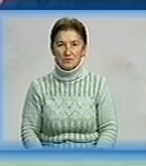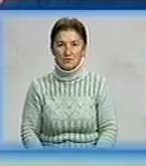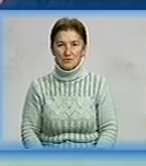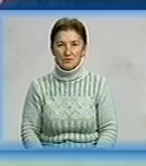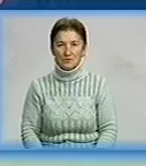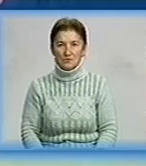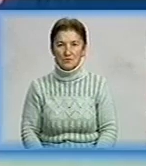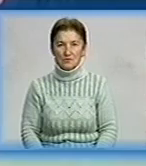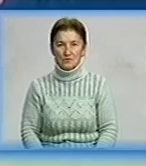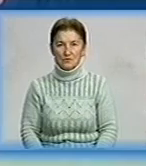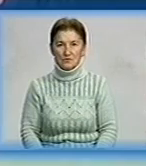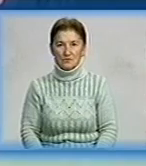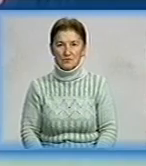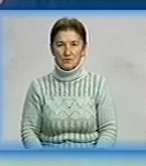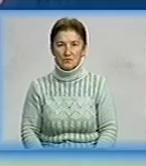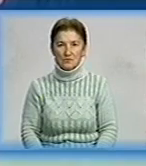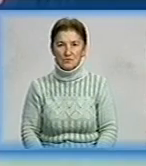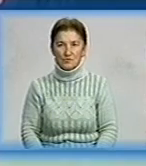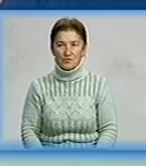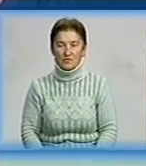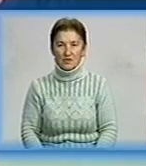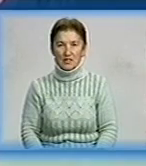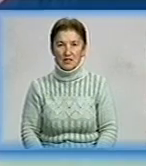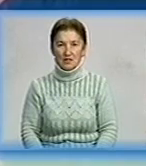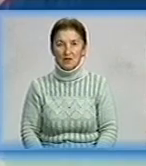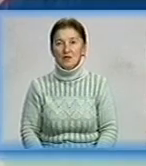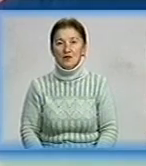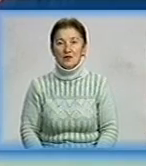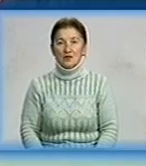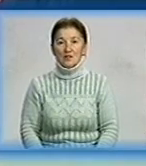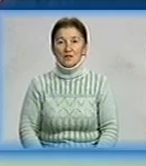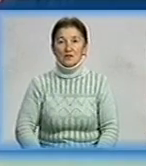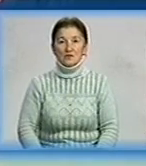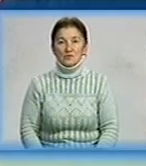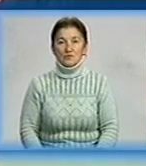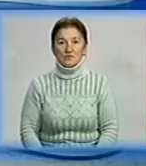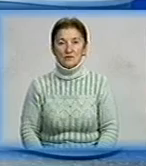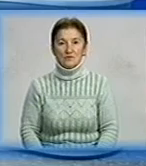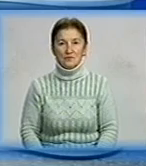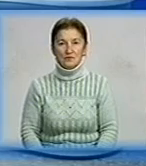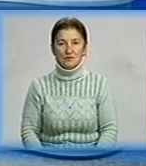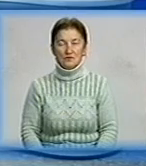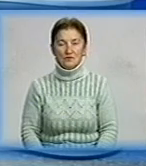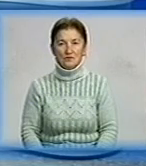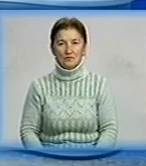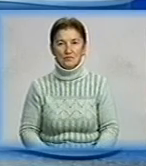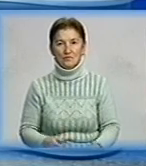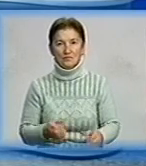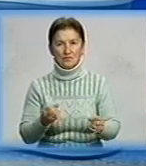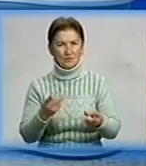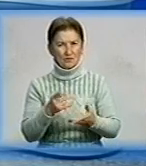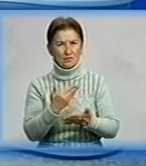like Novosibirsk is a very creative city from what I know. Also other places like Perm. Как пример он